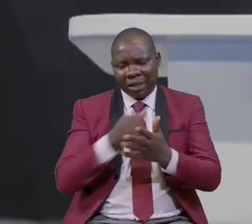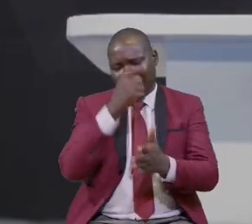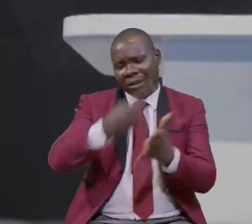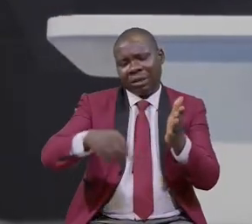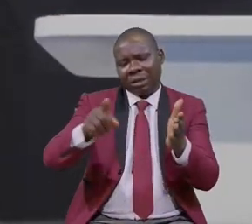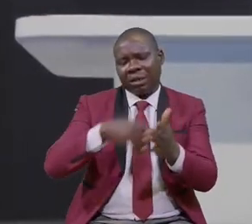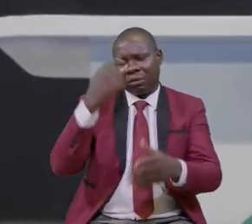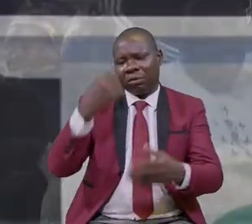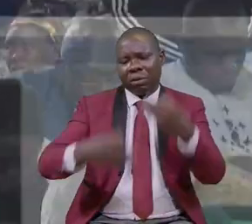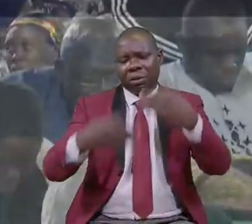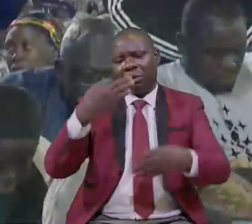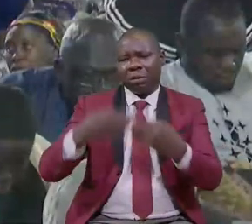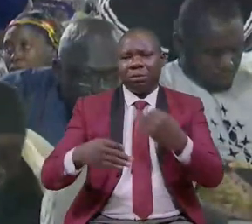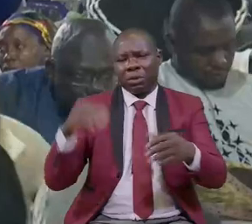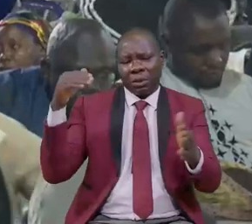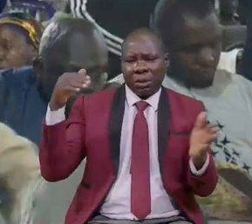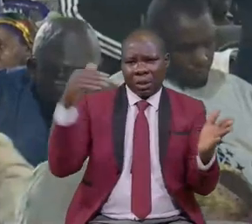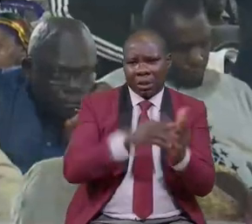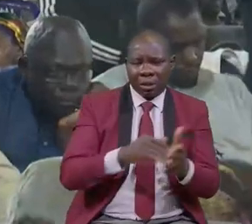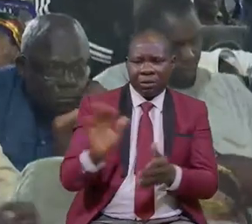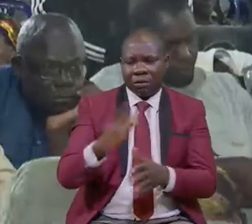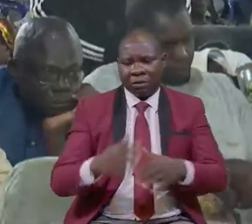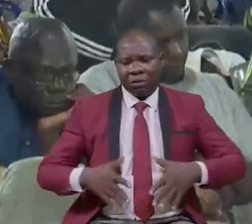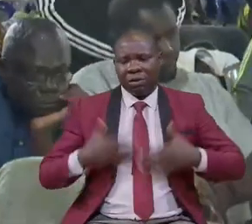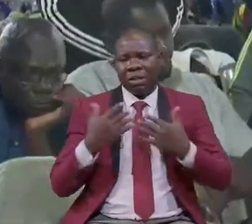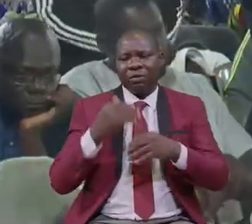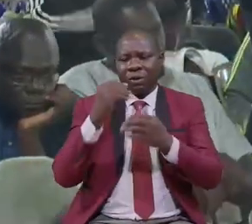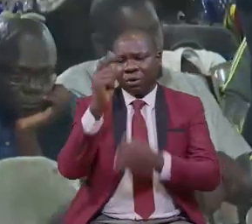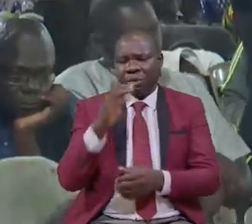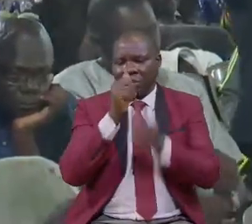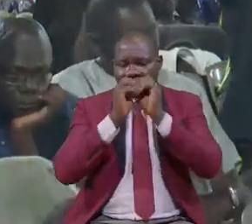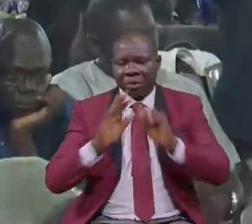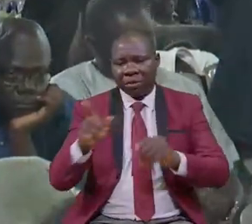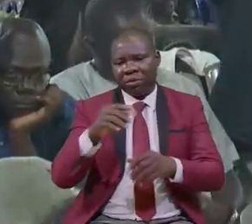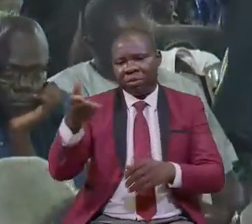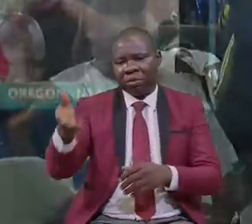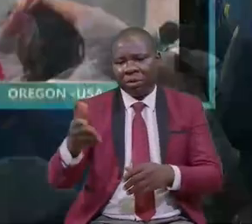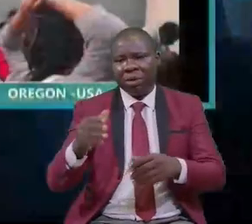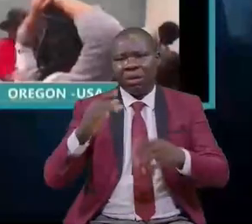annule le jugement. Dieu te bénisse là-bas, en ligne.